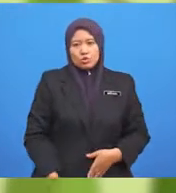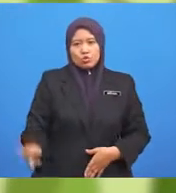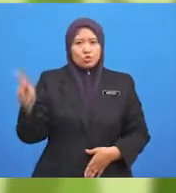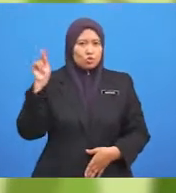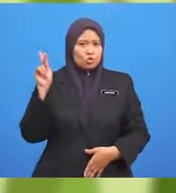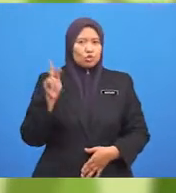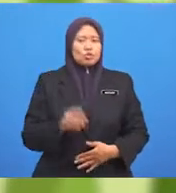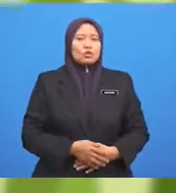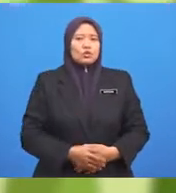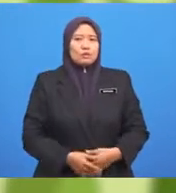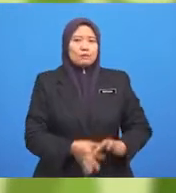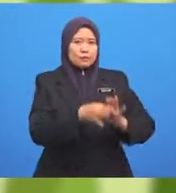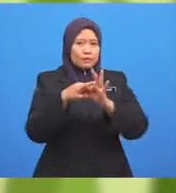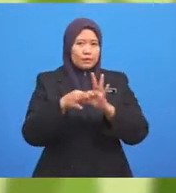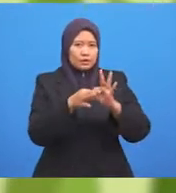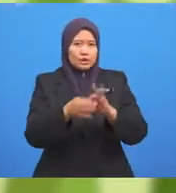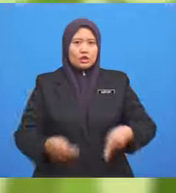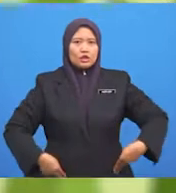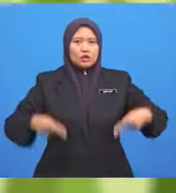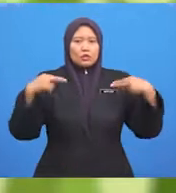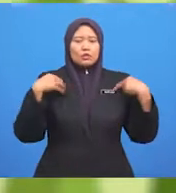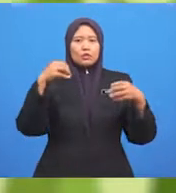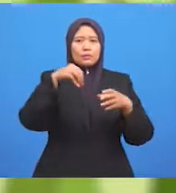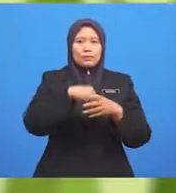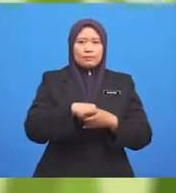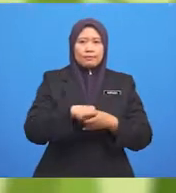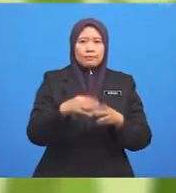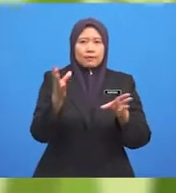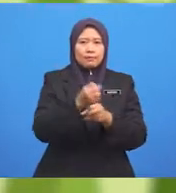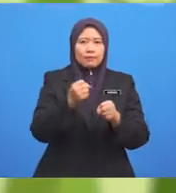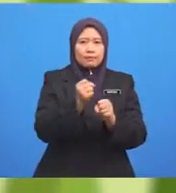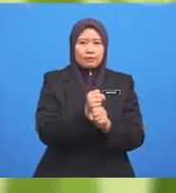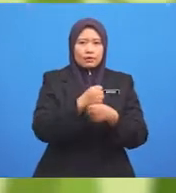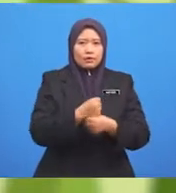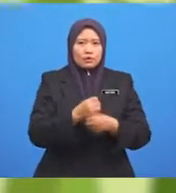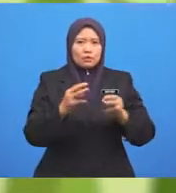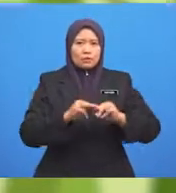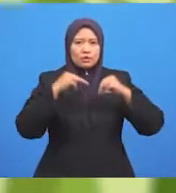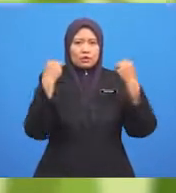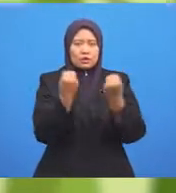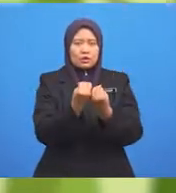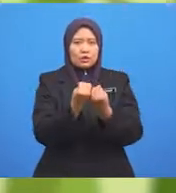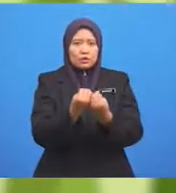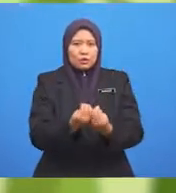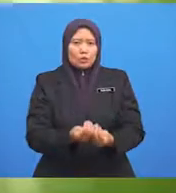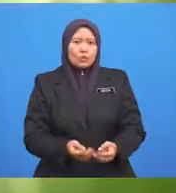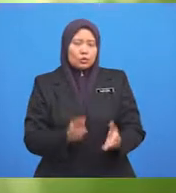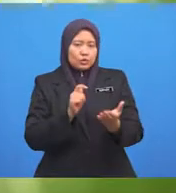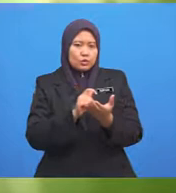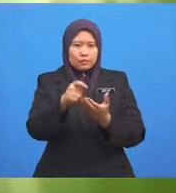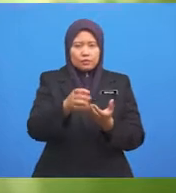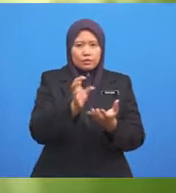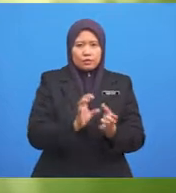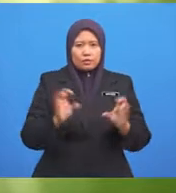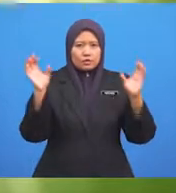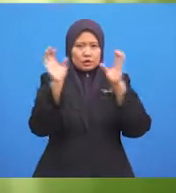dalam membentuk masyarakat supaya dapat menempuh segala cabaran dan dugaan.